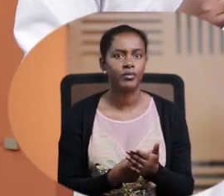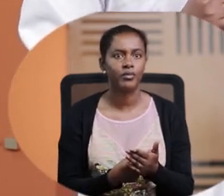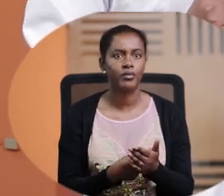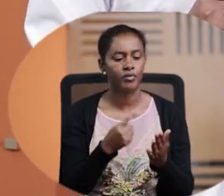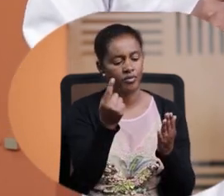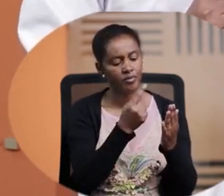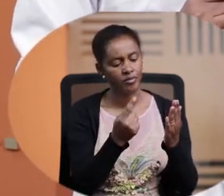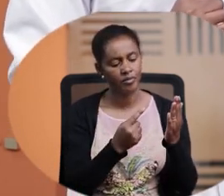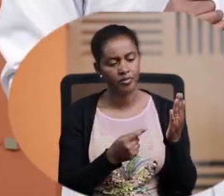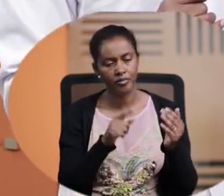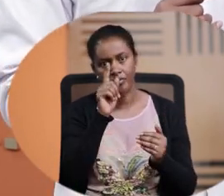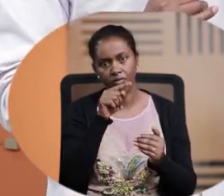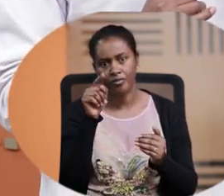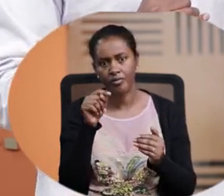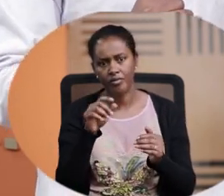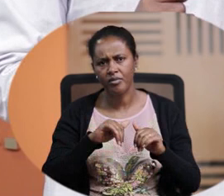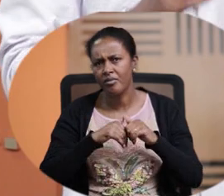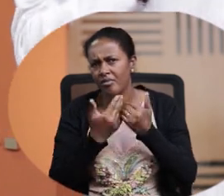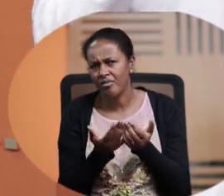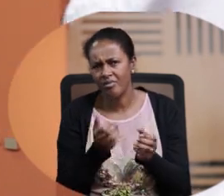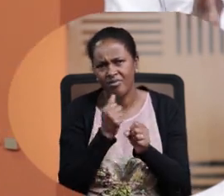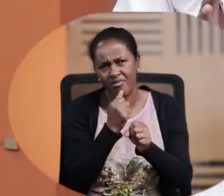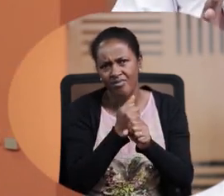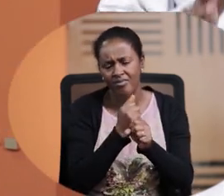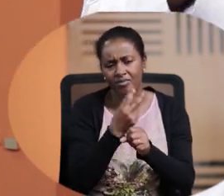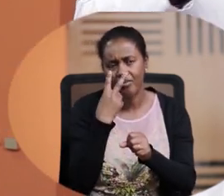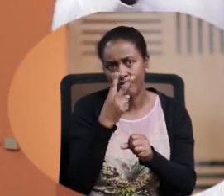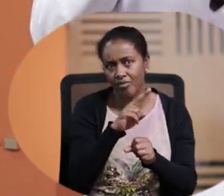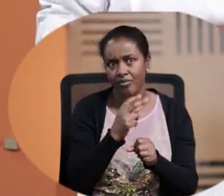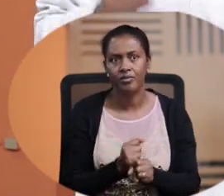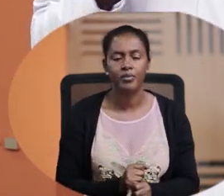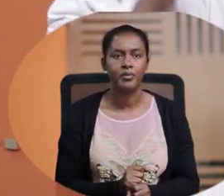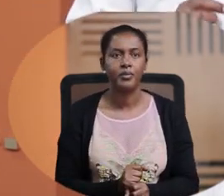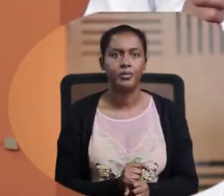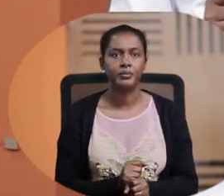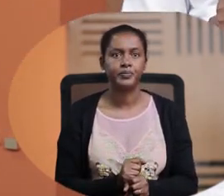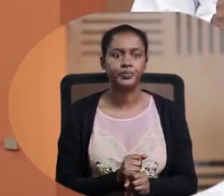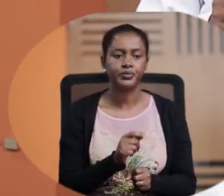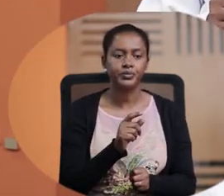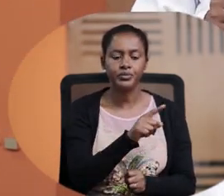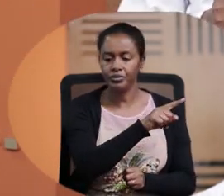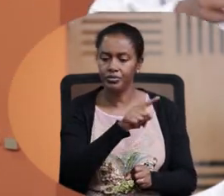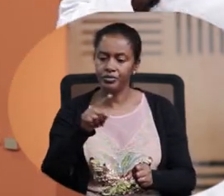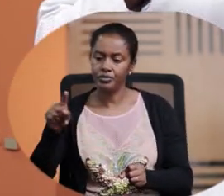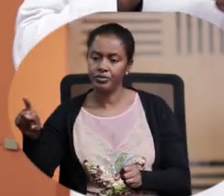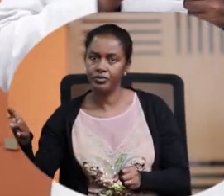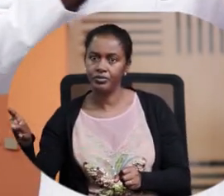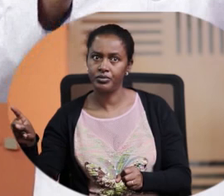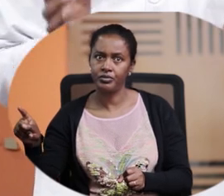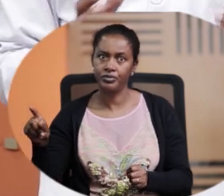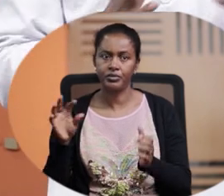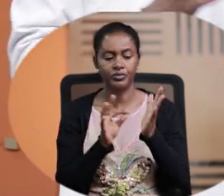kun akamitin akka ijaram ni ilala grafi sarara kun yero ba imarat ijarama diriro lakko sarati ni ijarama diriro lakko sa